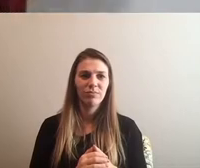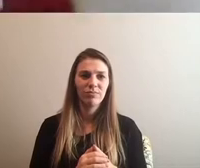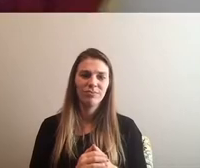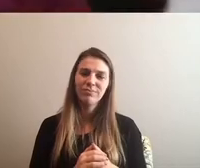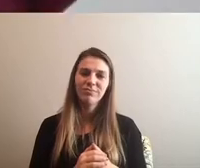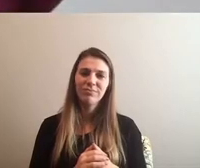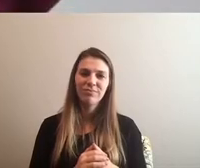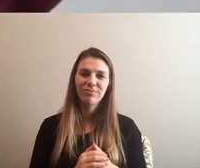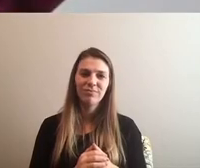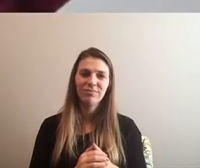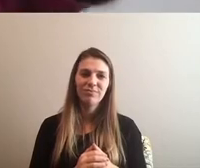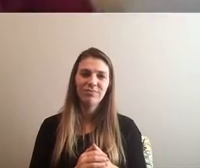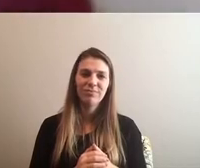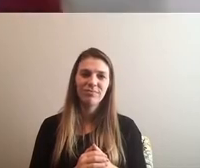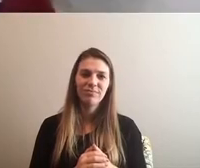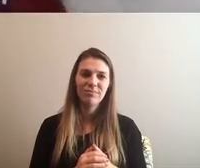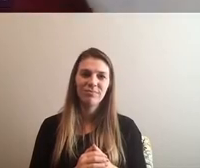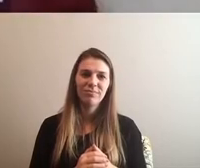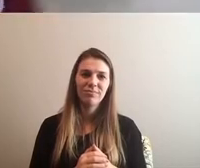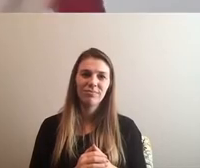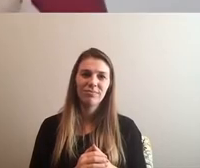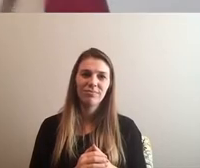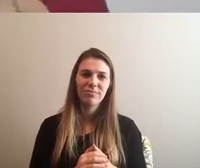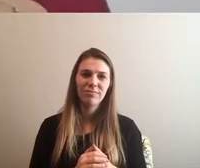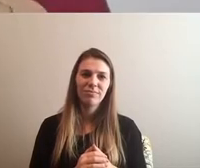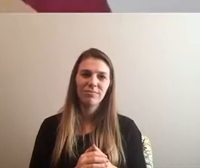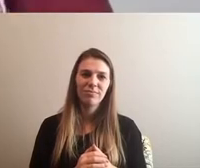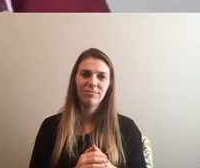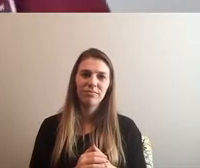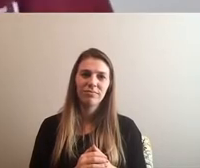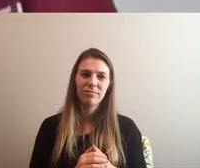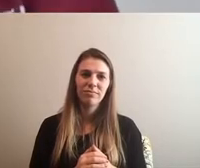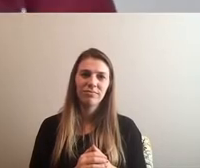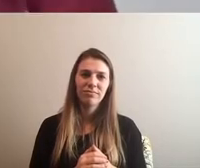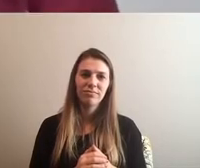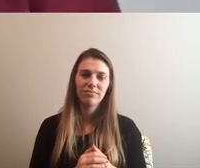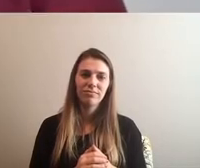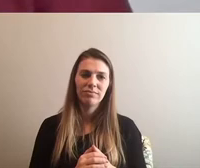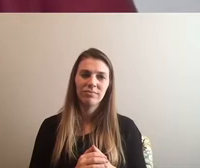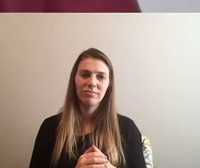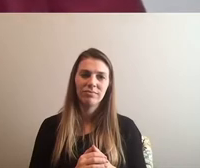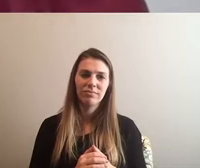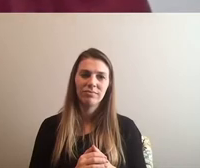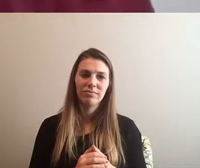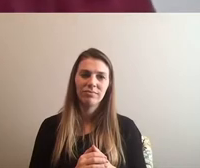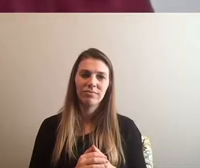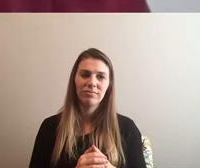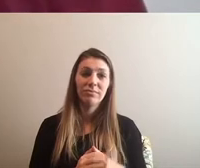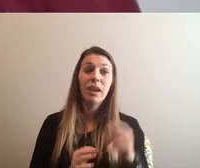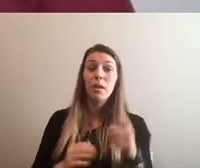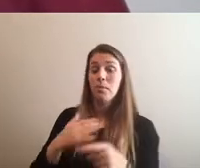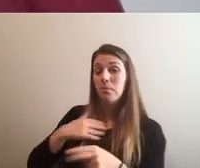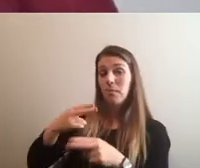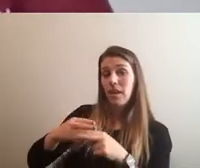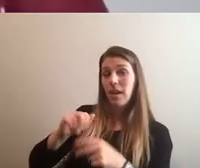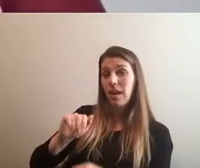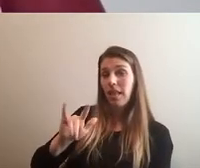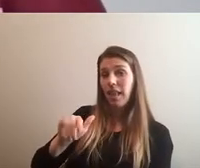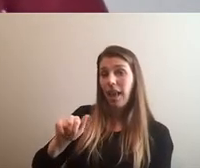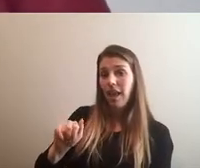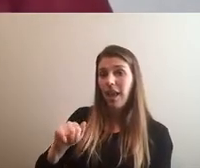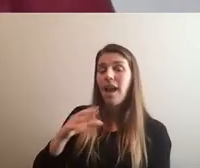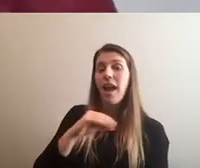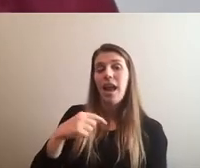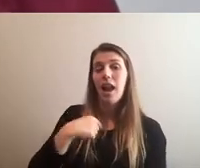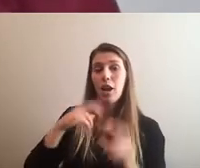जगह एसन गई, सिल्वर मेडल हासिल किया. थैंक यू. माय नेम इज आलिया ज़ैनब एंड आई एम